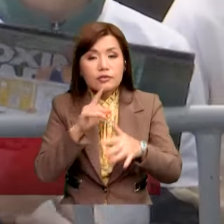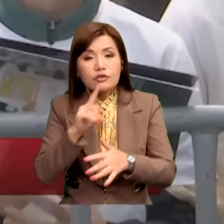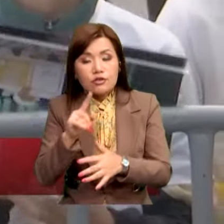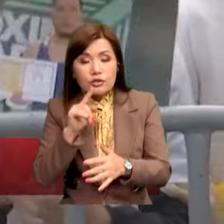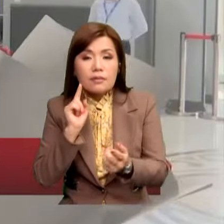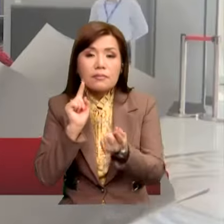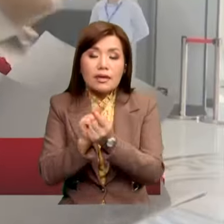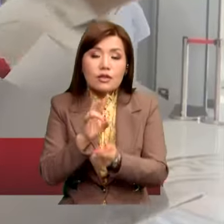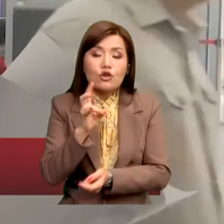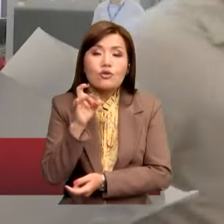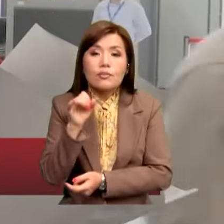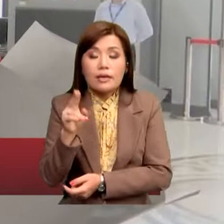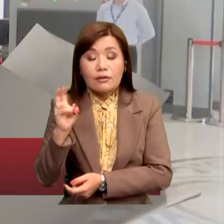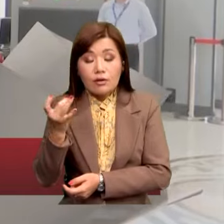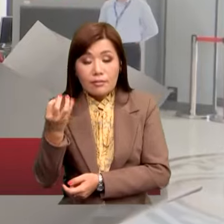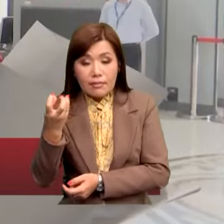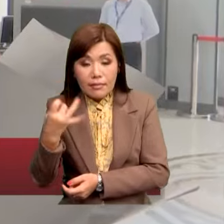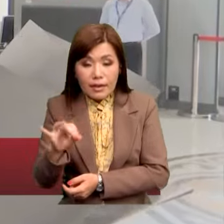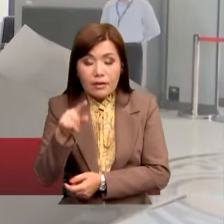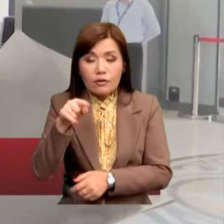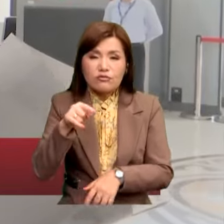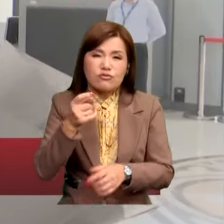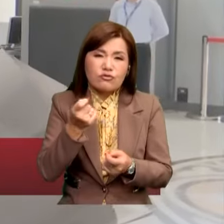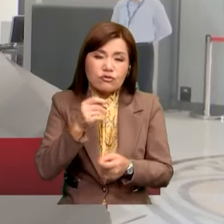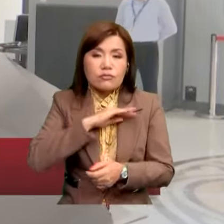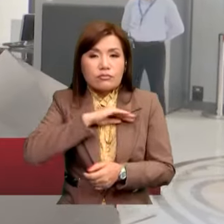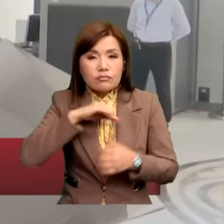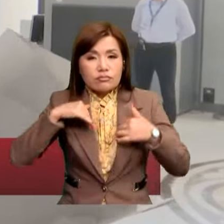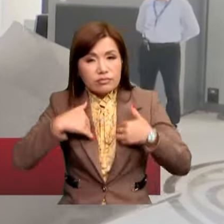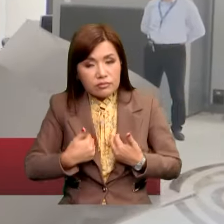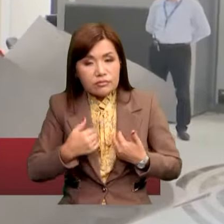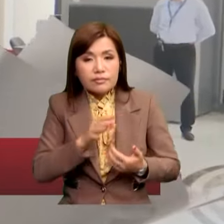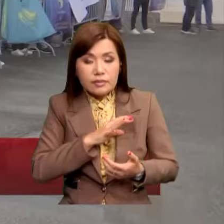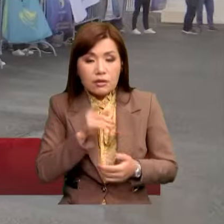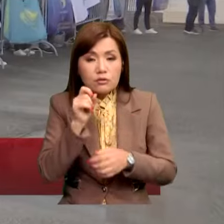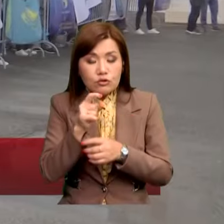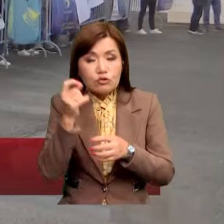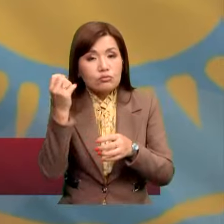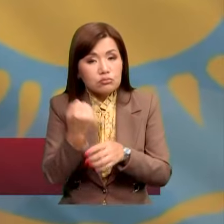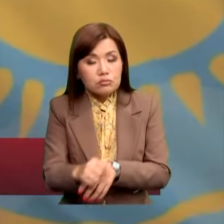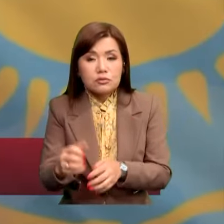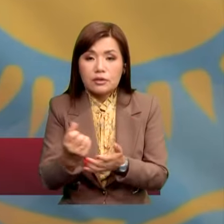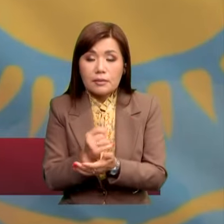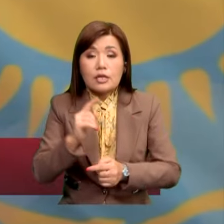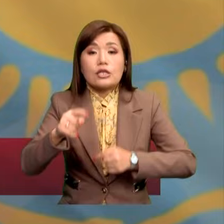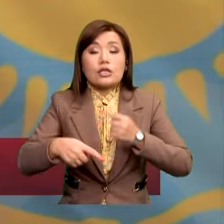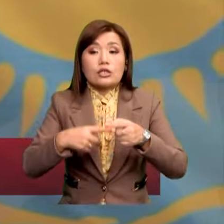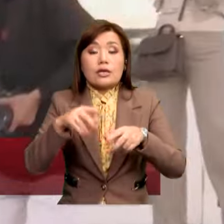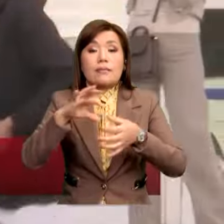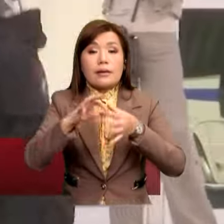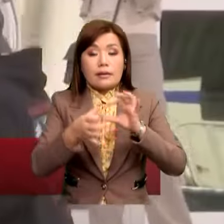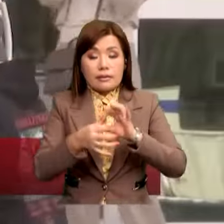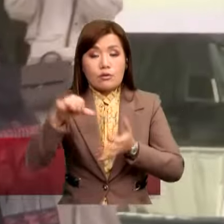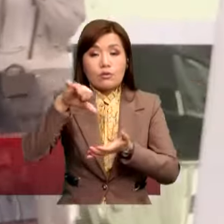журналистами. Нурбек Уралбай признался, что был несколько огорчен, что ему не удалось заполучить золото. Но дал обещание, что на следующей